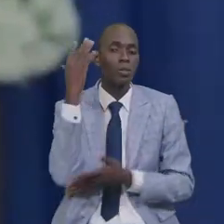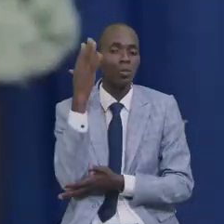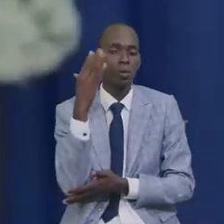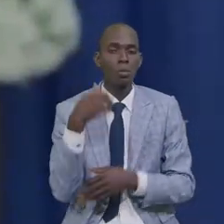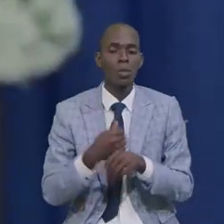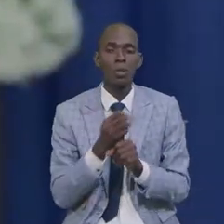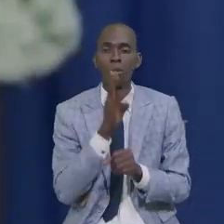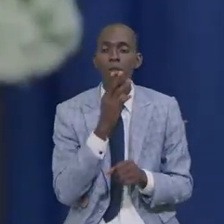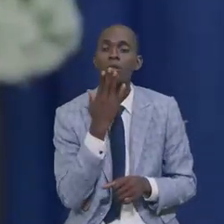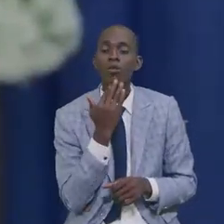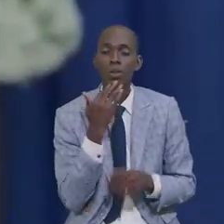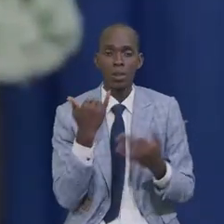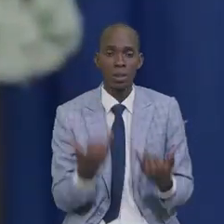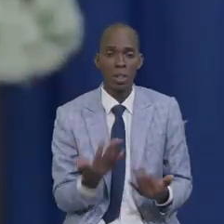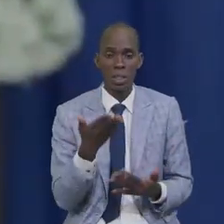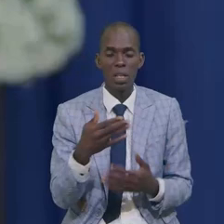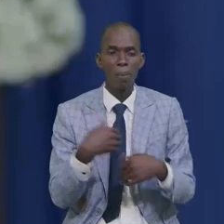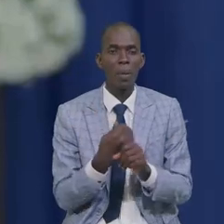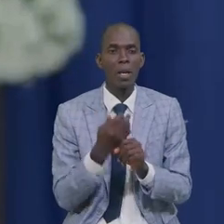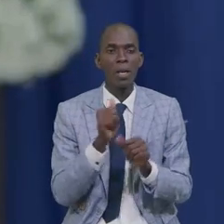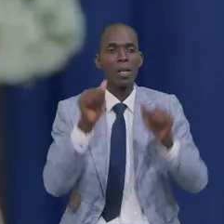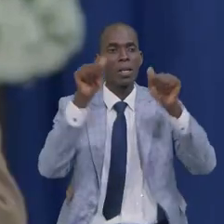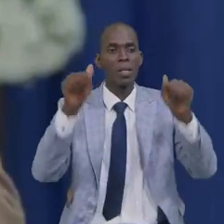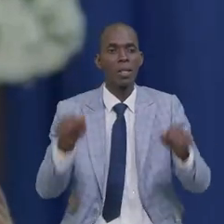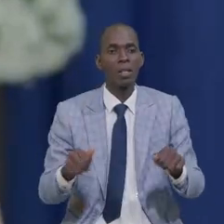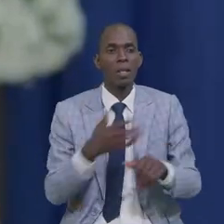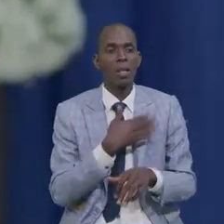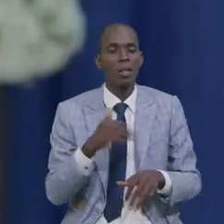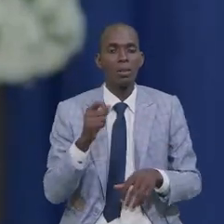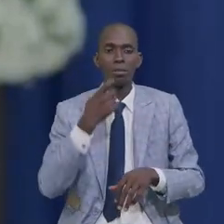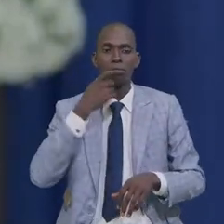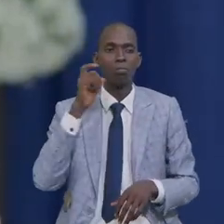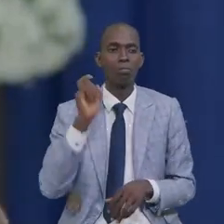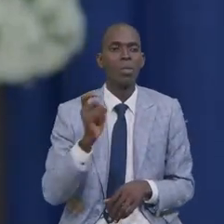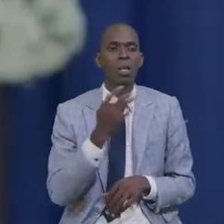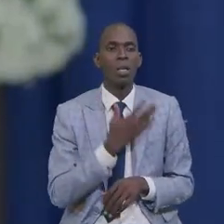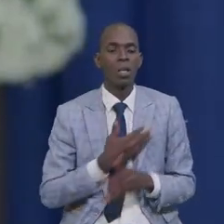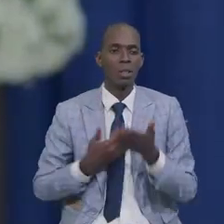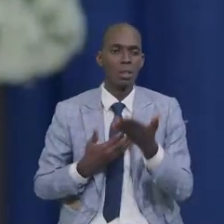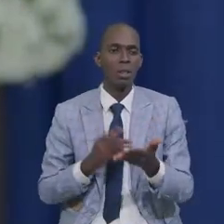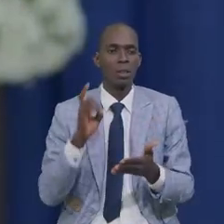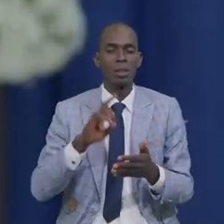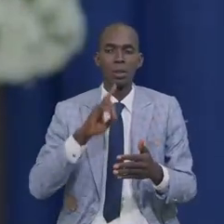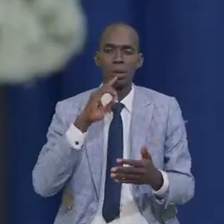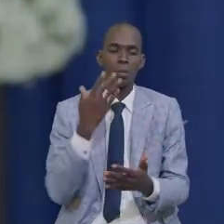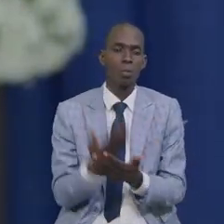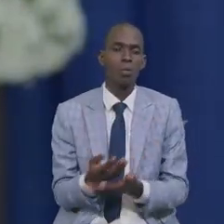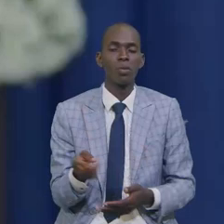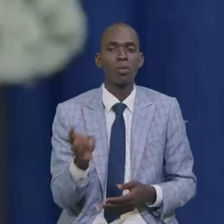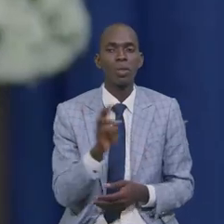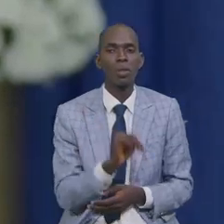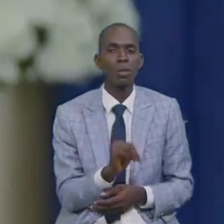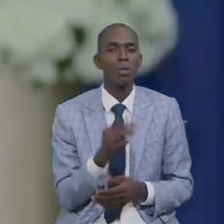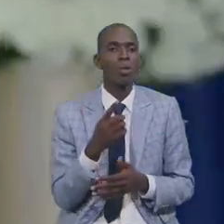Quand le bois adoucit l'eau, il leur donna des lois et des ordonnances, et ce fut là qu'il le mit à